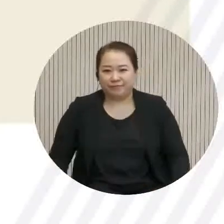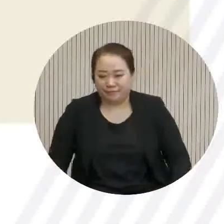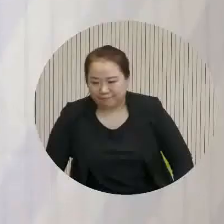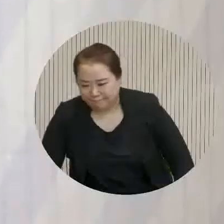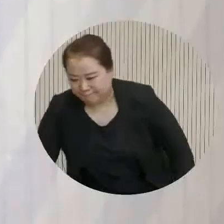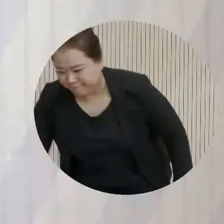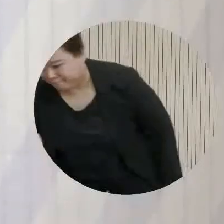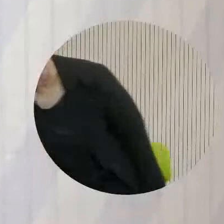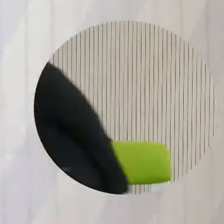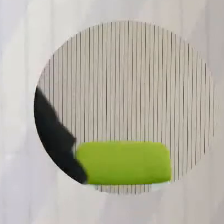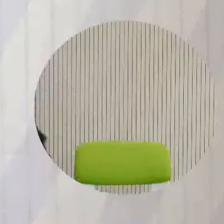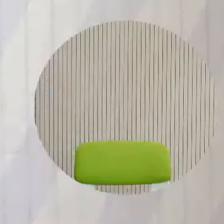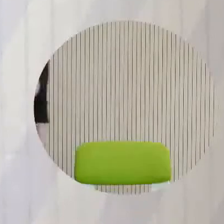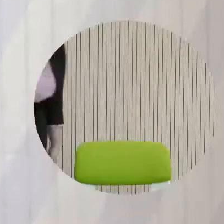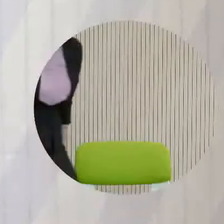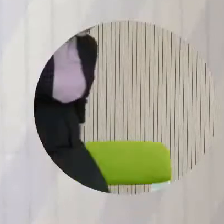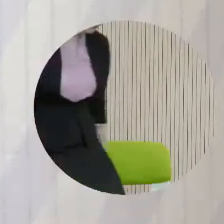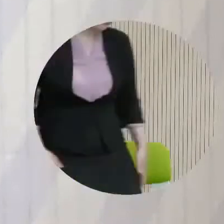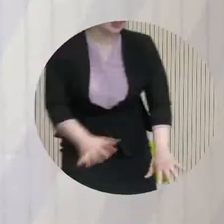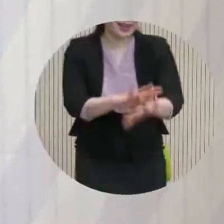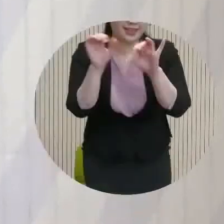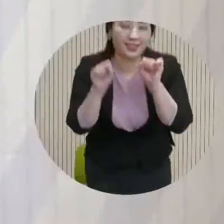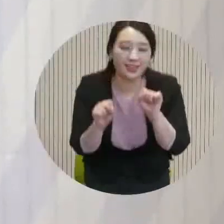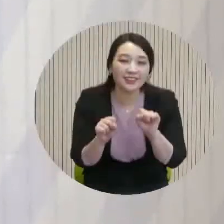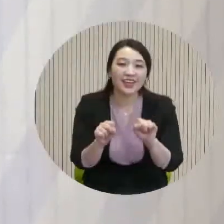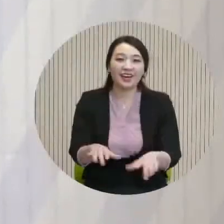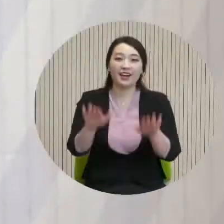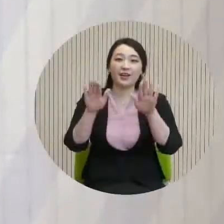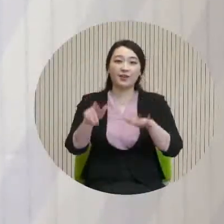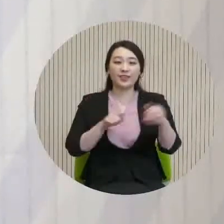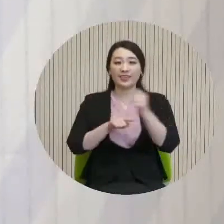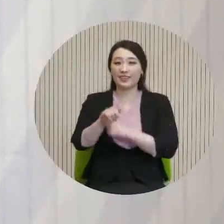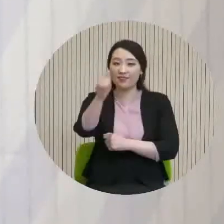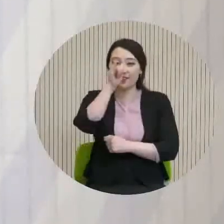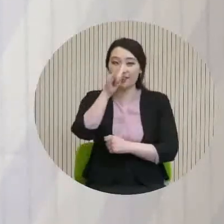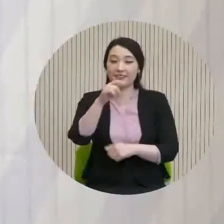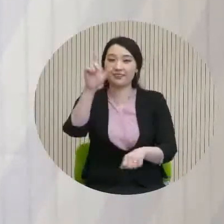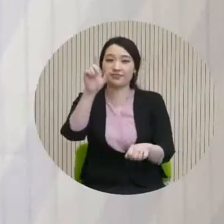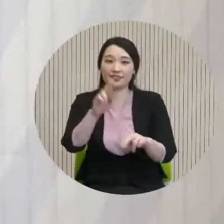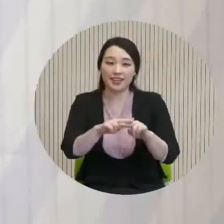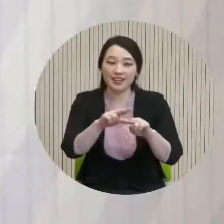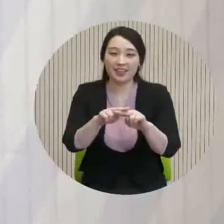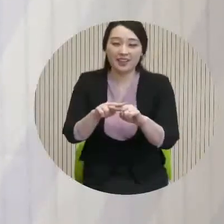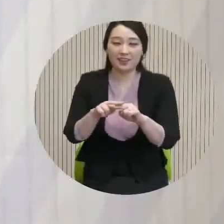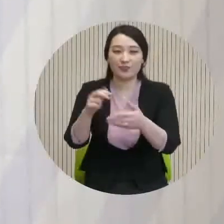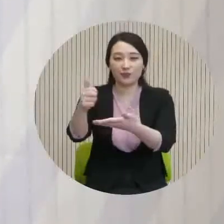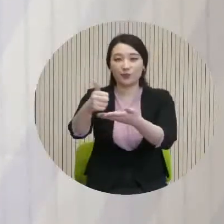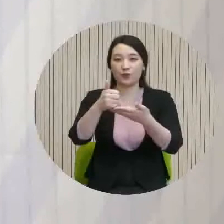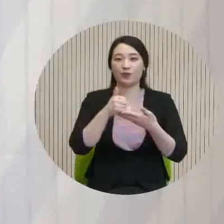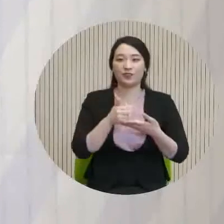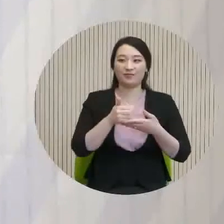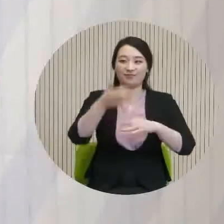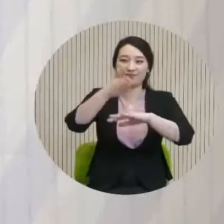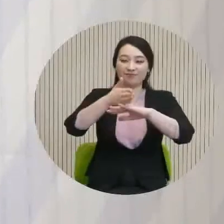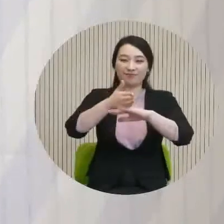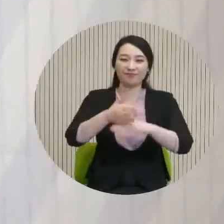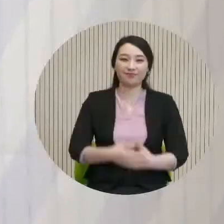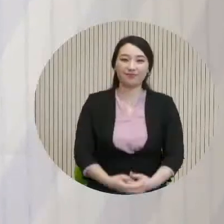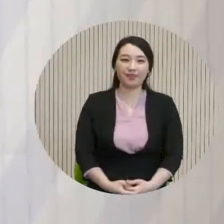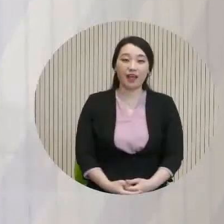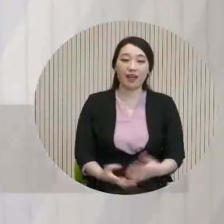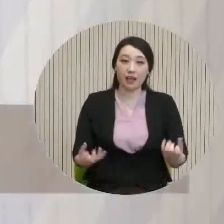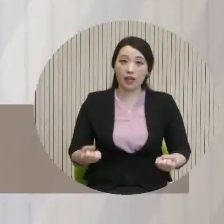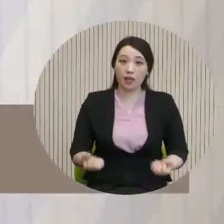네, 안녕하세요. 오늘 이렇게 의미 있는 심포지엄에 발표자로 초대해 주셔서 대단히 감사합니다.